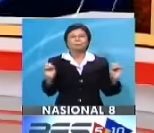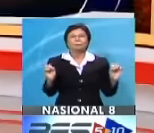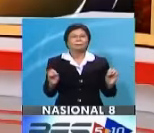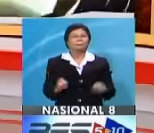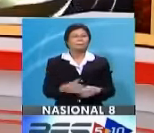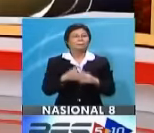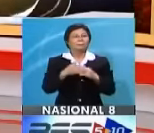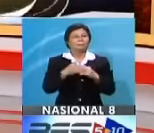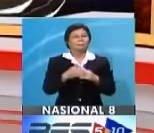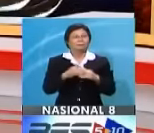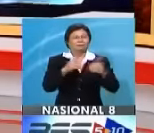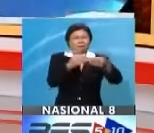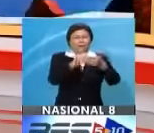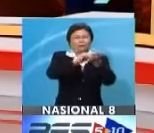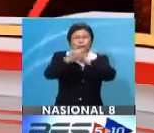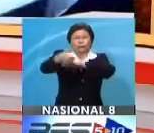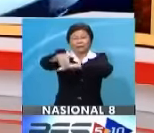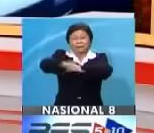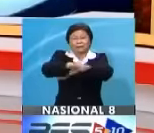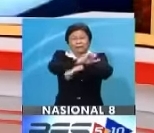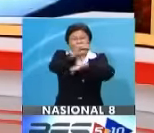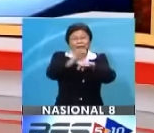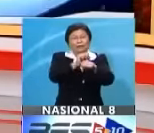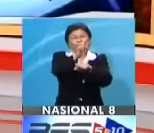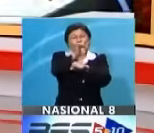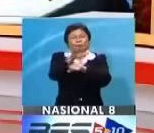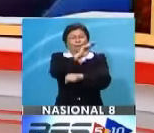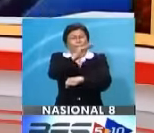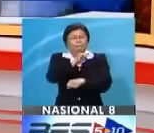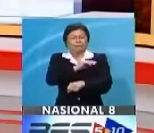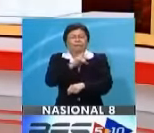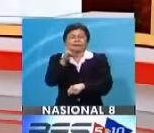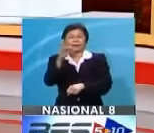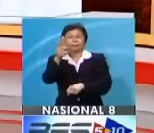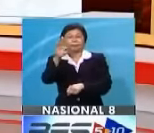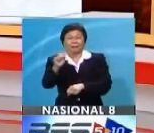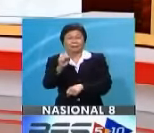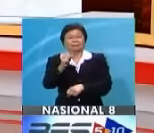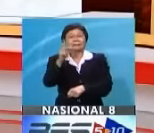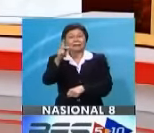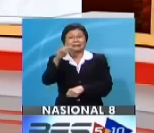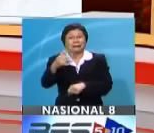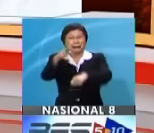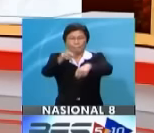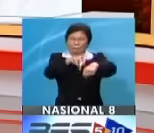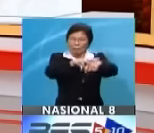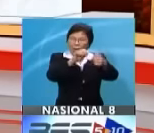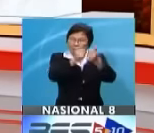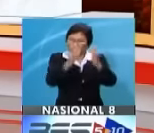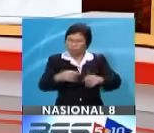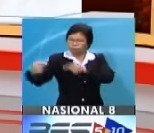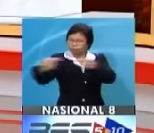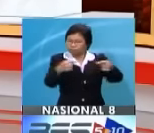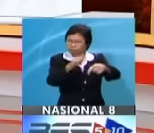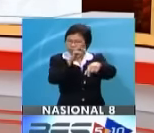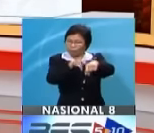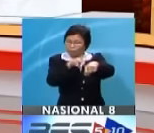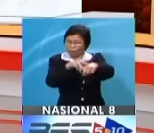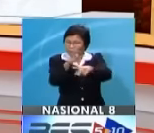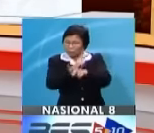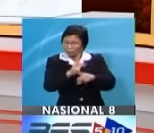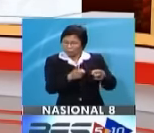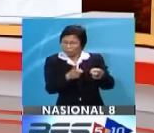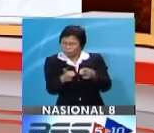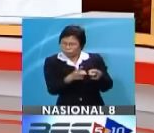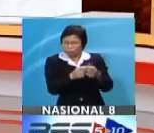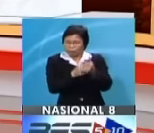Baik, seterusnya menjelang Sukan Sri Singapura ke-25, Menteri Belia dan Sukan Khairi Jamaluddin memberi amaran kepada atlet yang bertanding agar menjaga disiplin